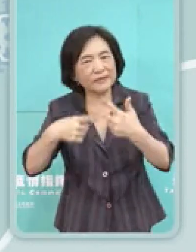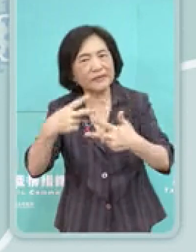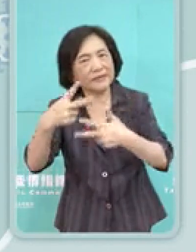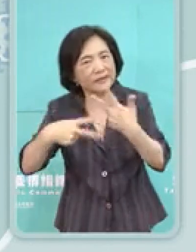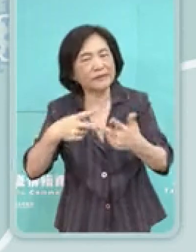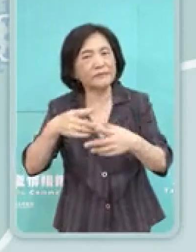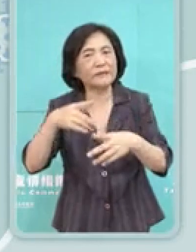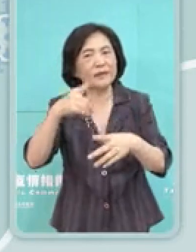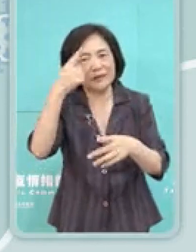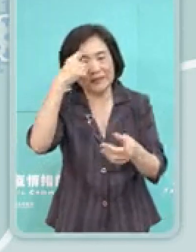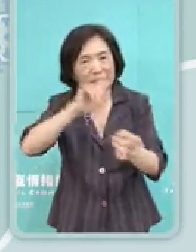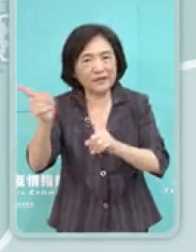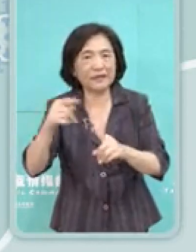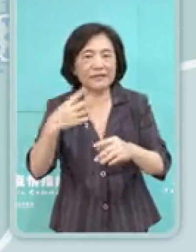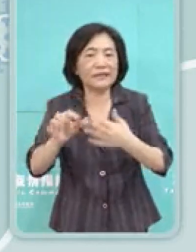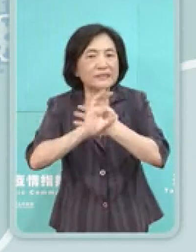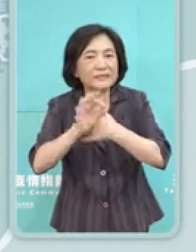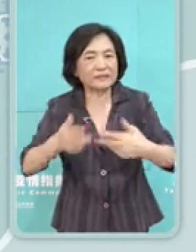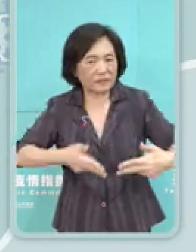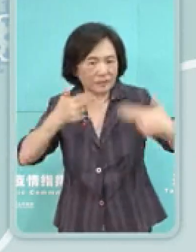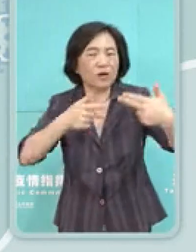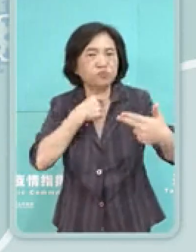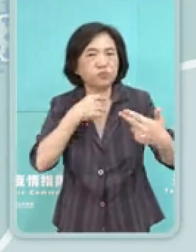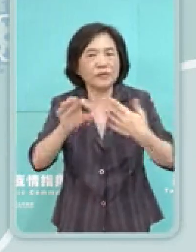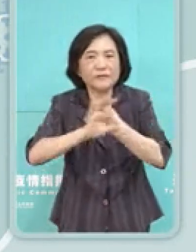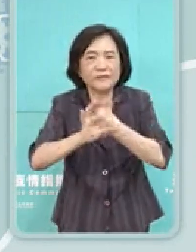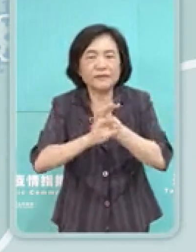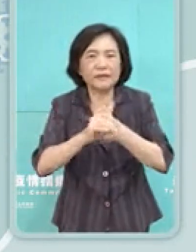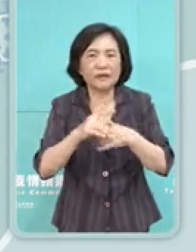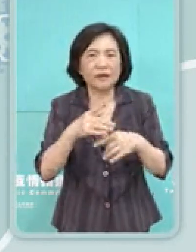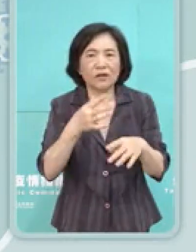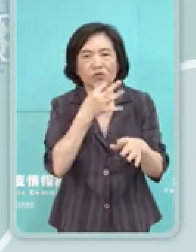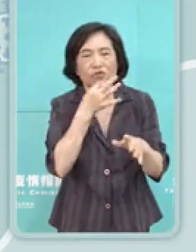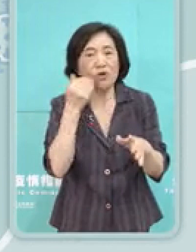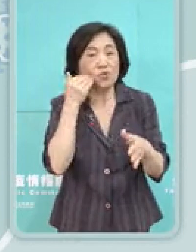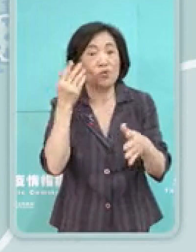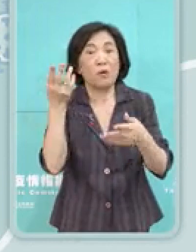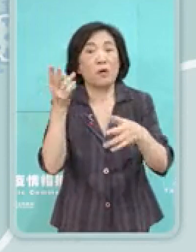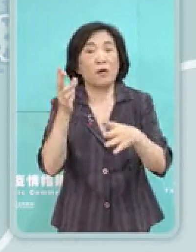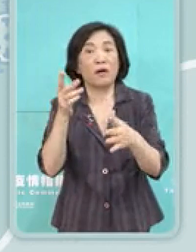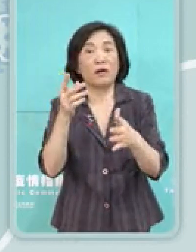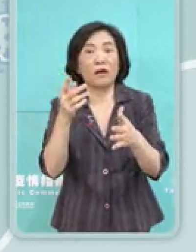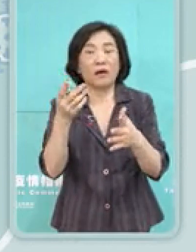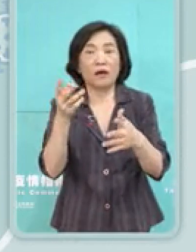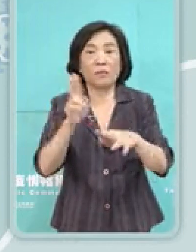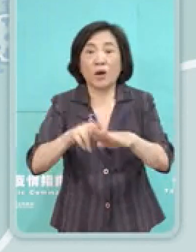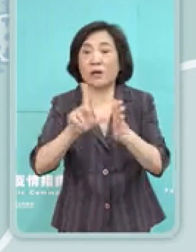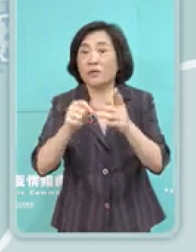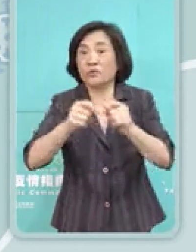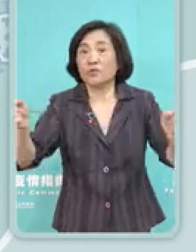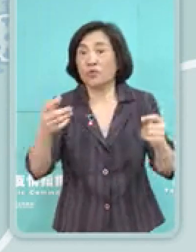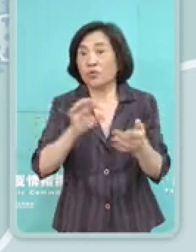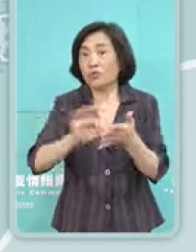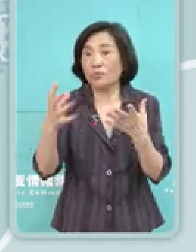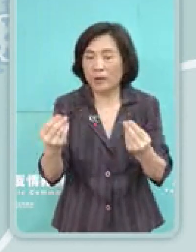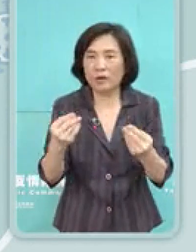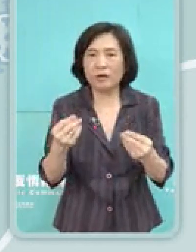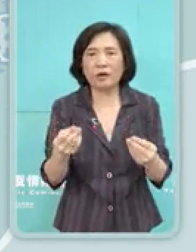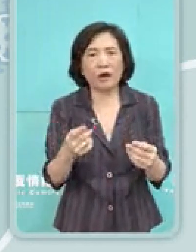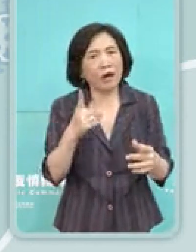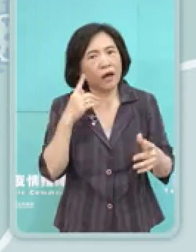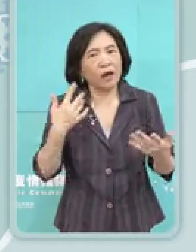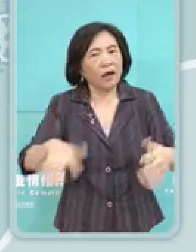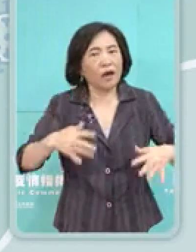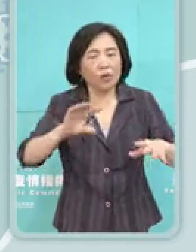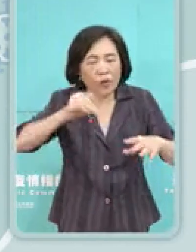还是要试一下那个线上教学。为什么？你知道凡事要先练习的，事实上可以医化，你知道可